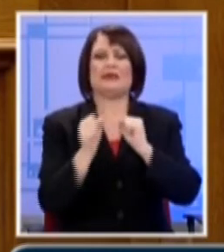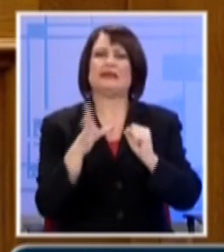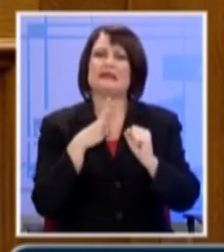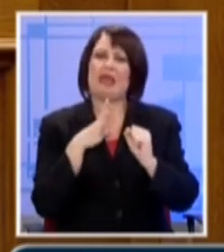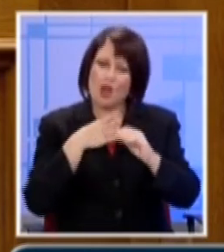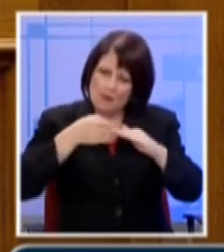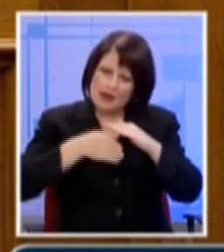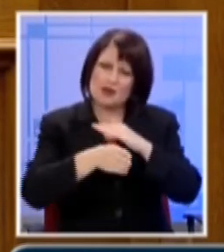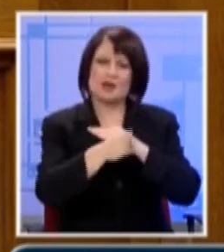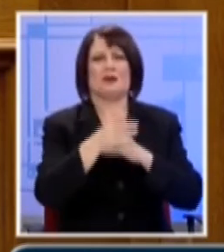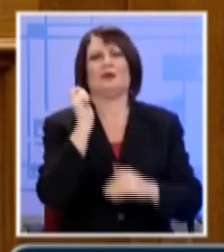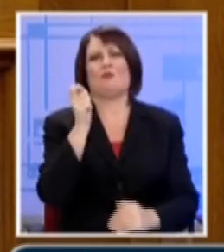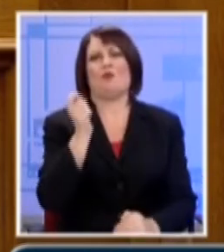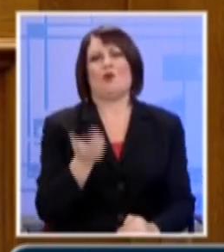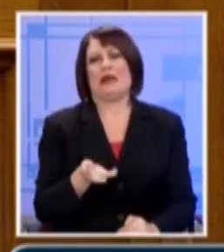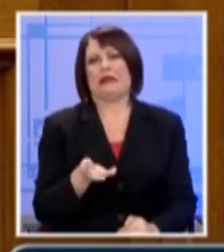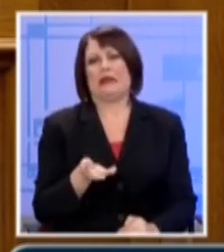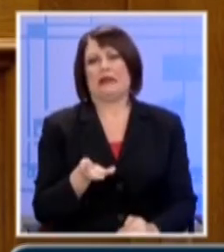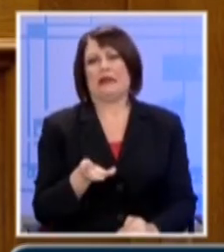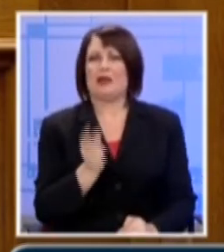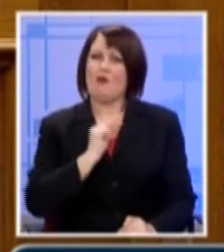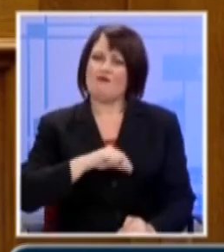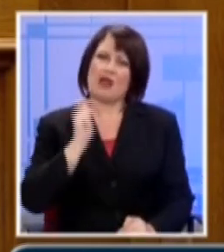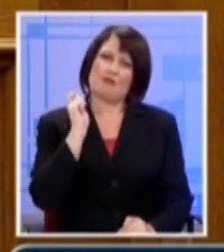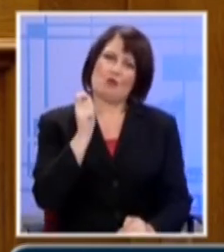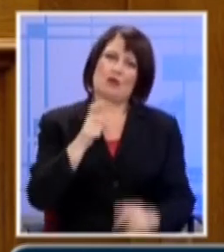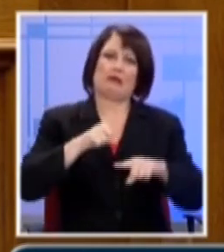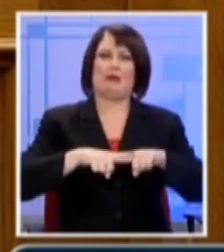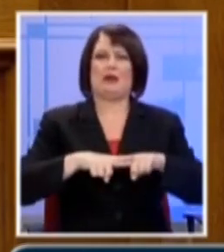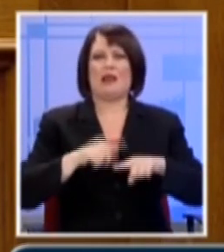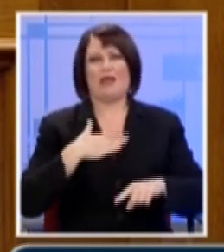οδηγήσουμε την πολιτική, την ωφέλιμη πολιτική για τη χώρα. Σας ευχαριστώ.